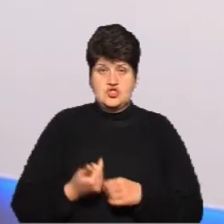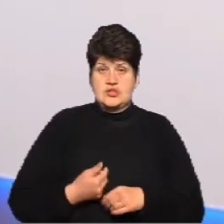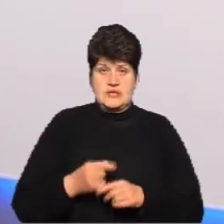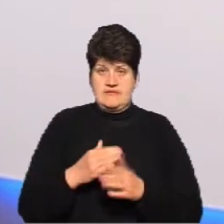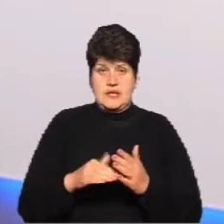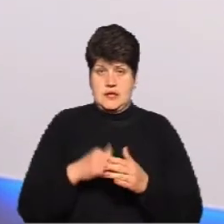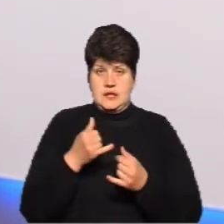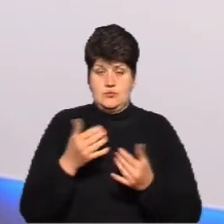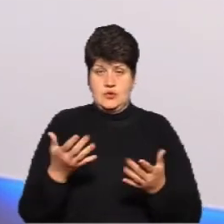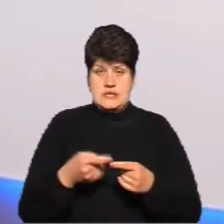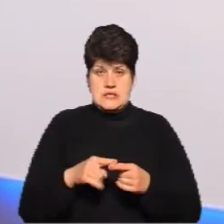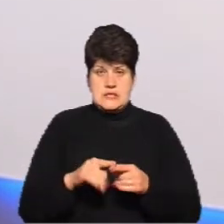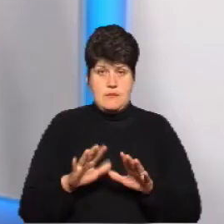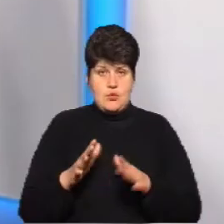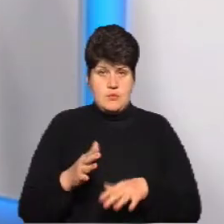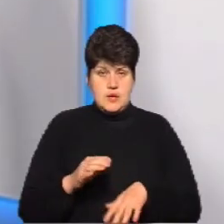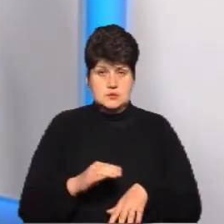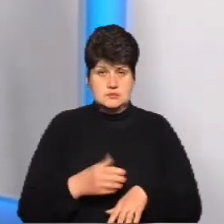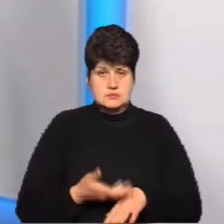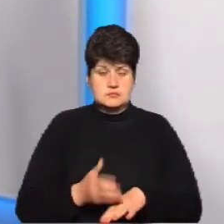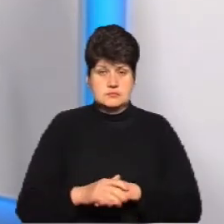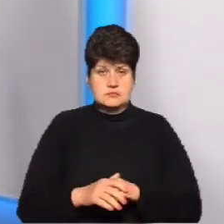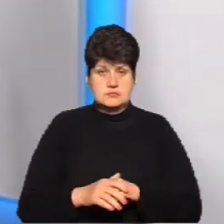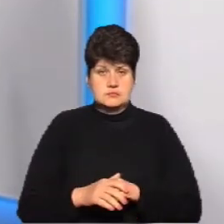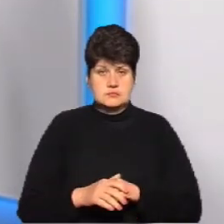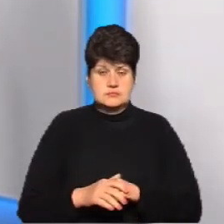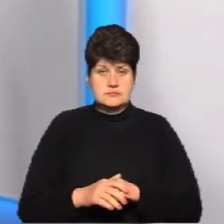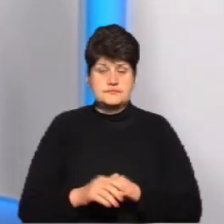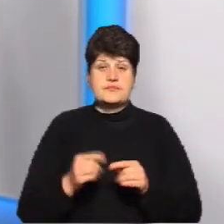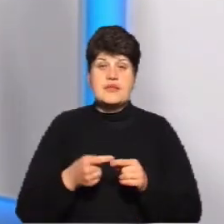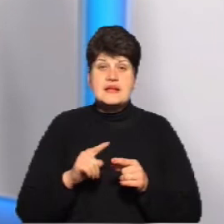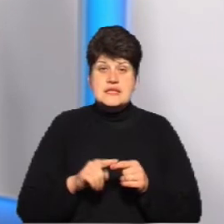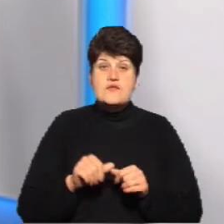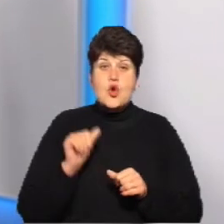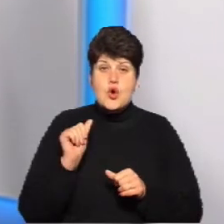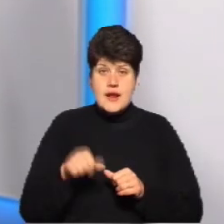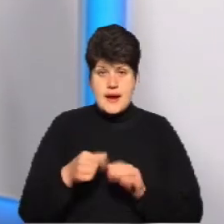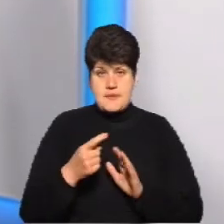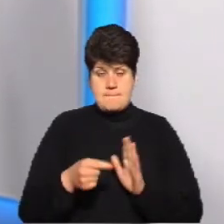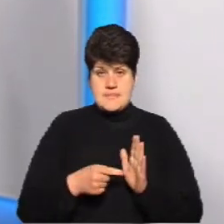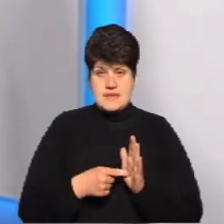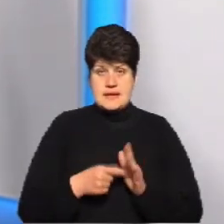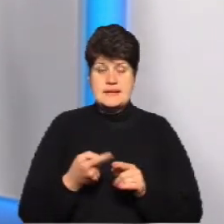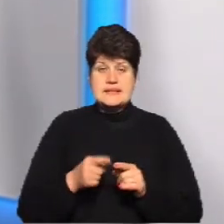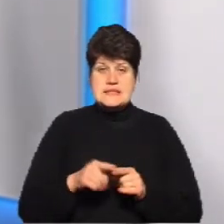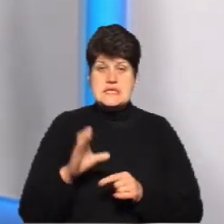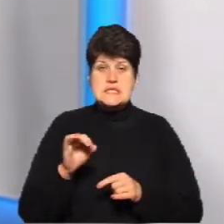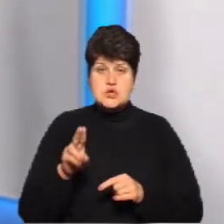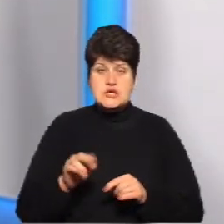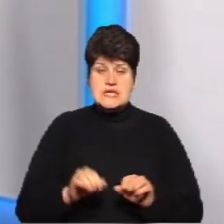момент може бути дуже болючий для українців. Ну, це навіть окреме питання, це такий соціальний захист тоді. Тут